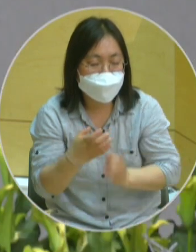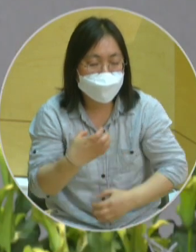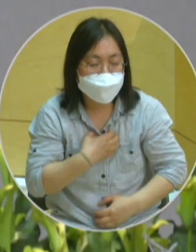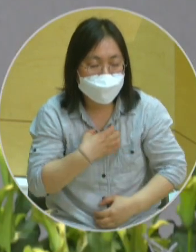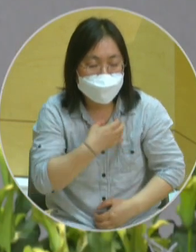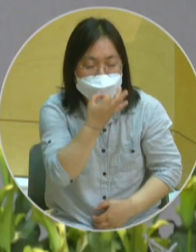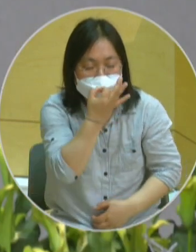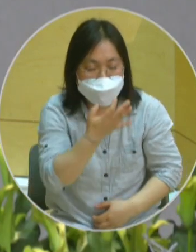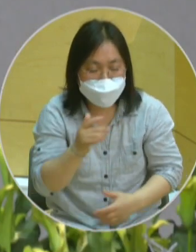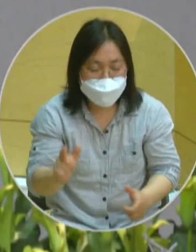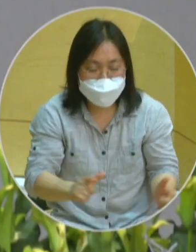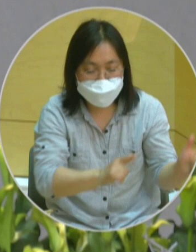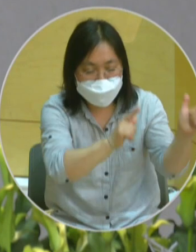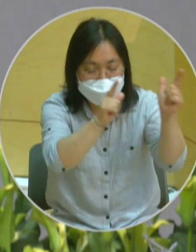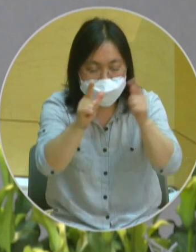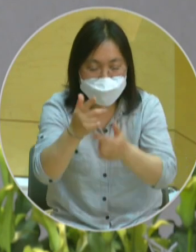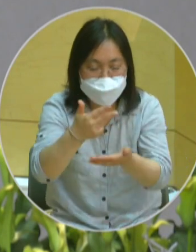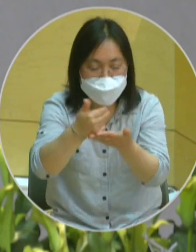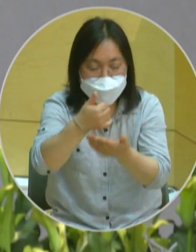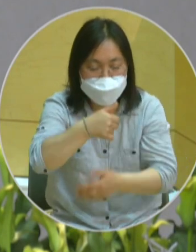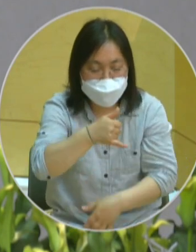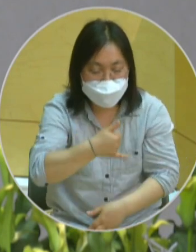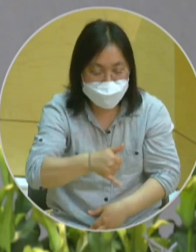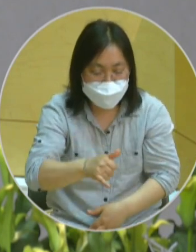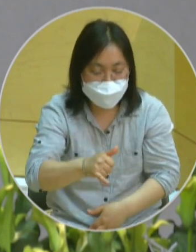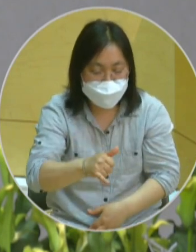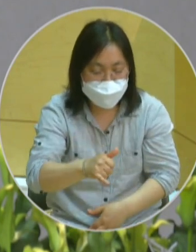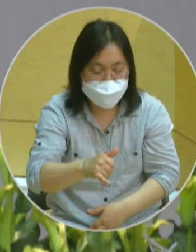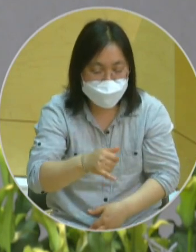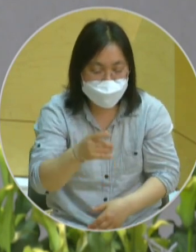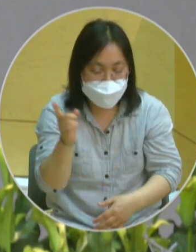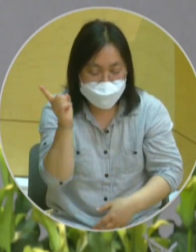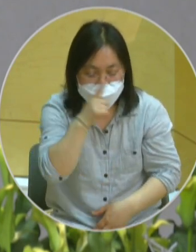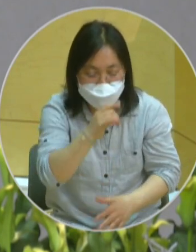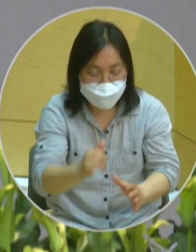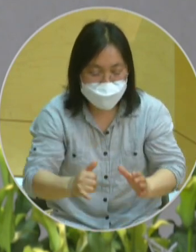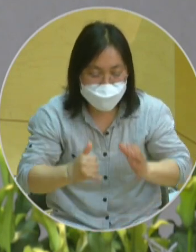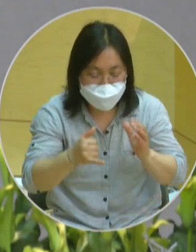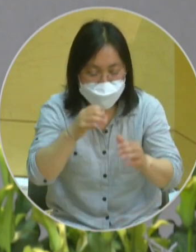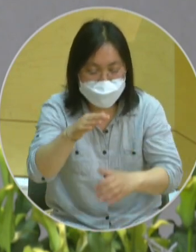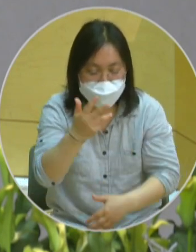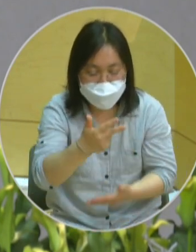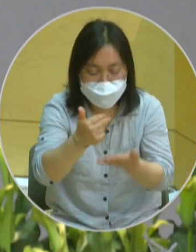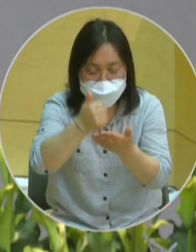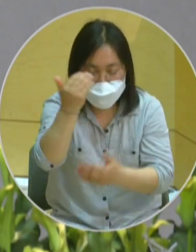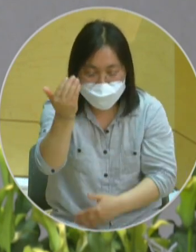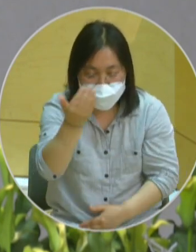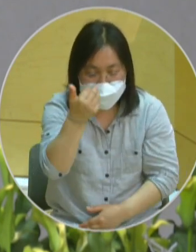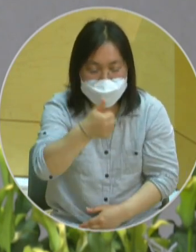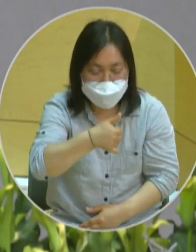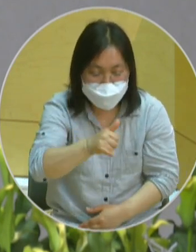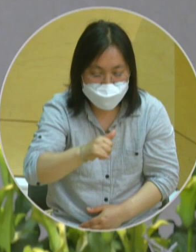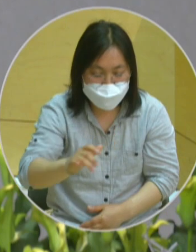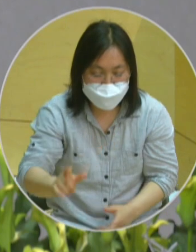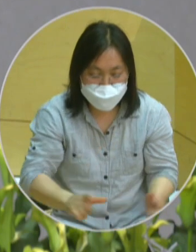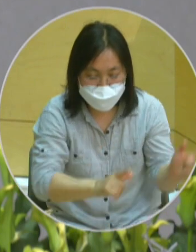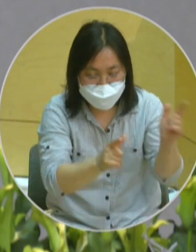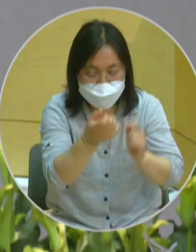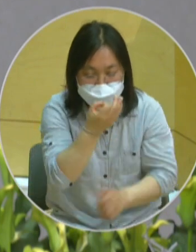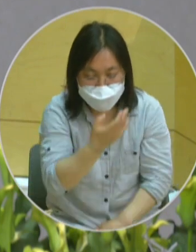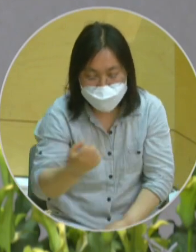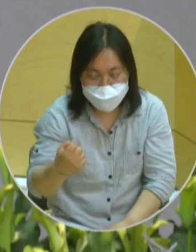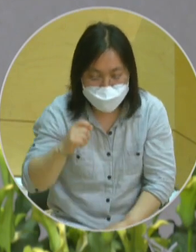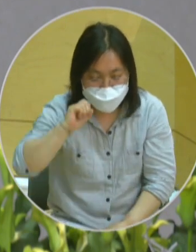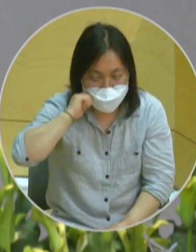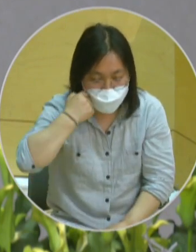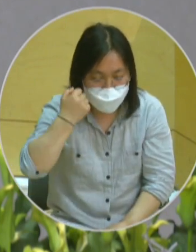험하고 힘겨운 삶을 살아가는 주의 자녀들, 약한 세상에서 주의 거룩한 자녀로 살기에 힘들고